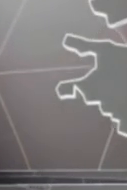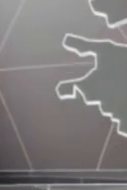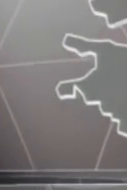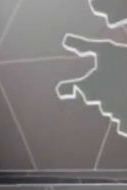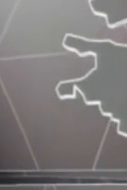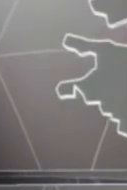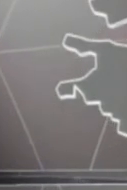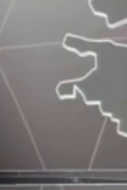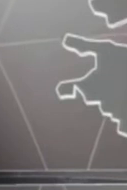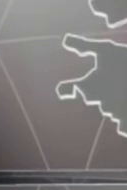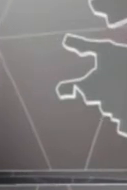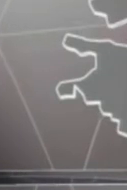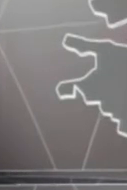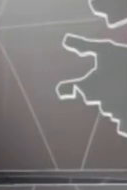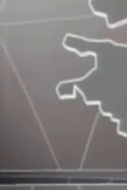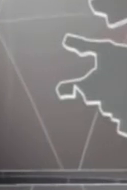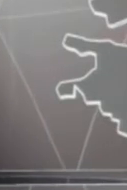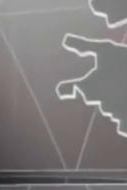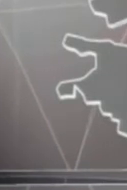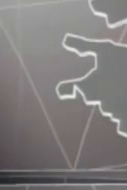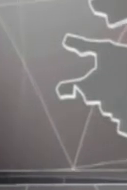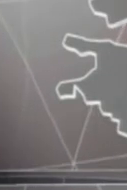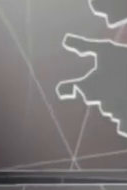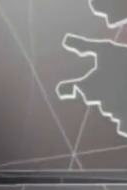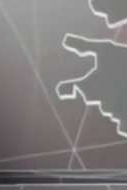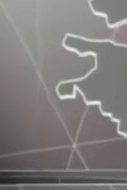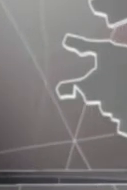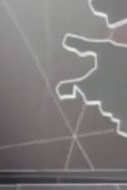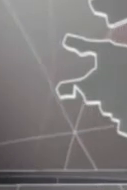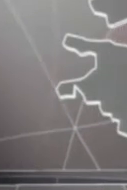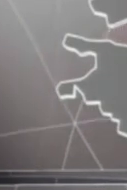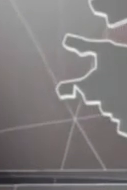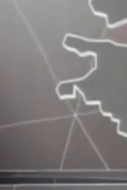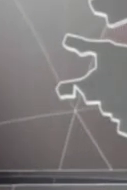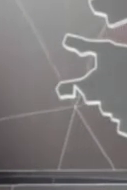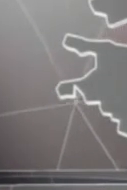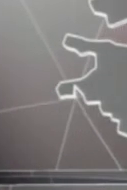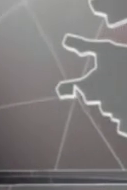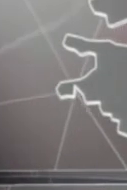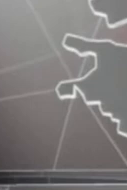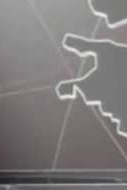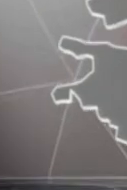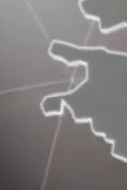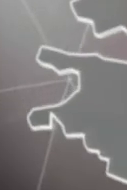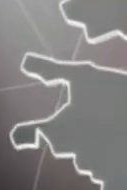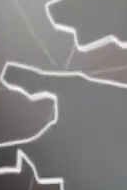секунду. Температура повітря по області вночі від 5 до 10 градусів тепла, вдень від 18 до